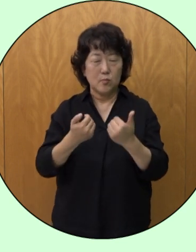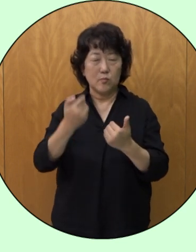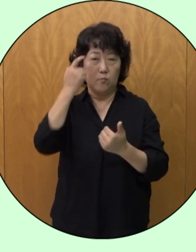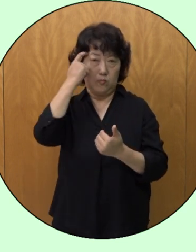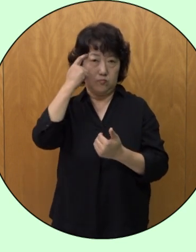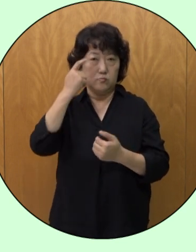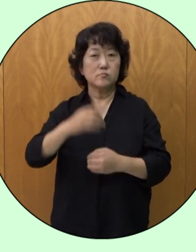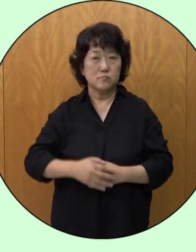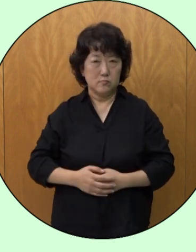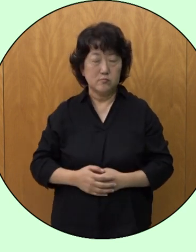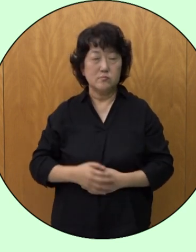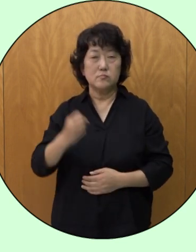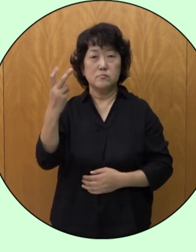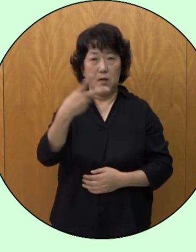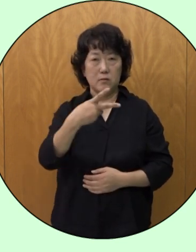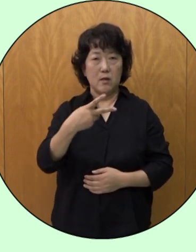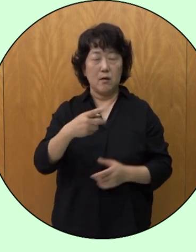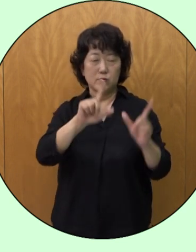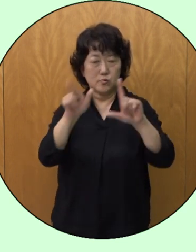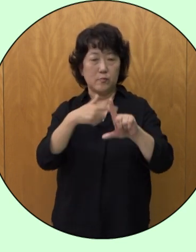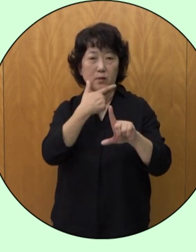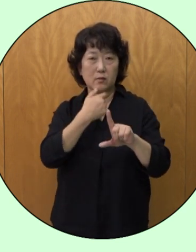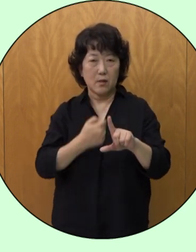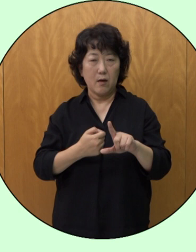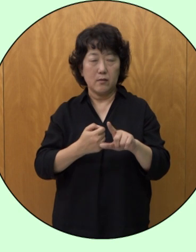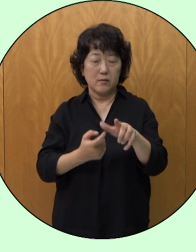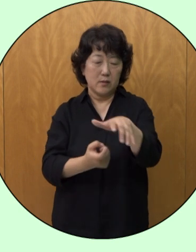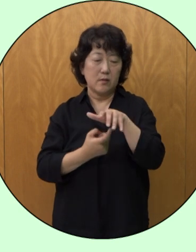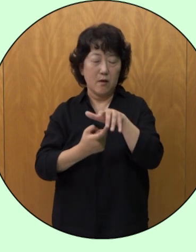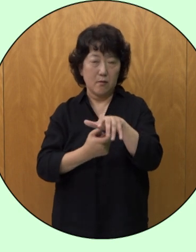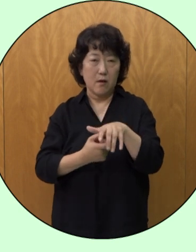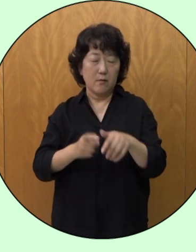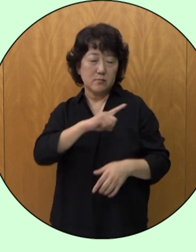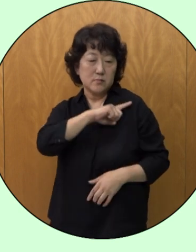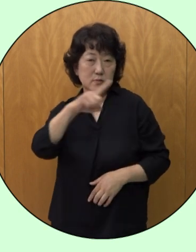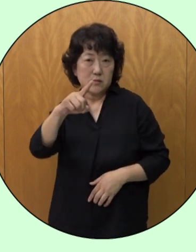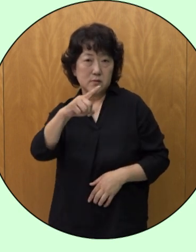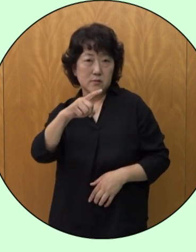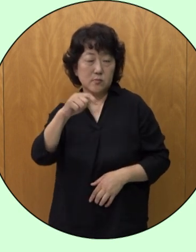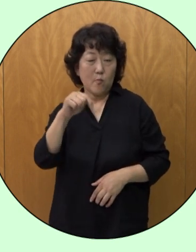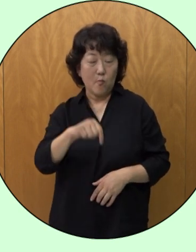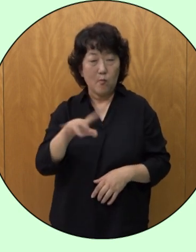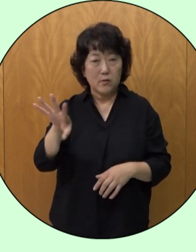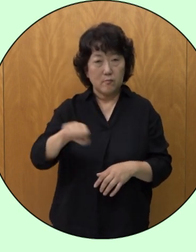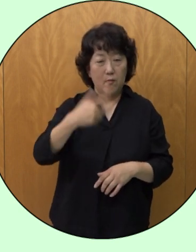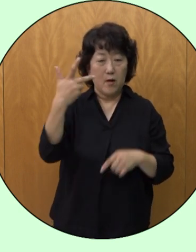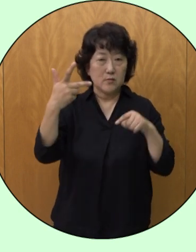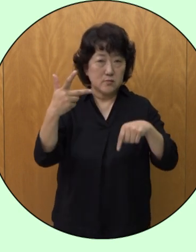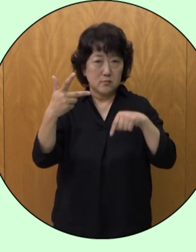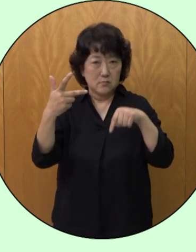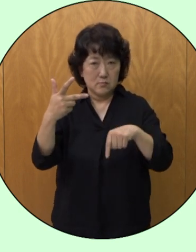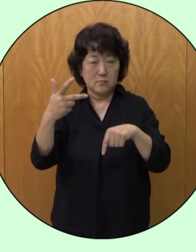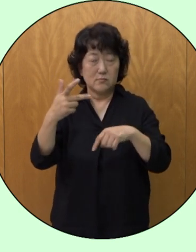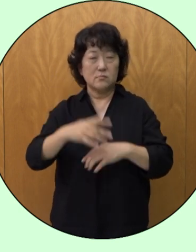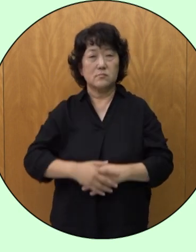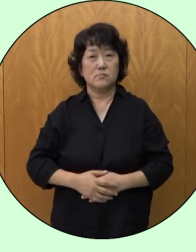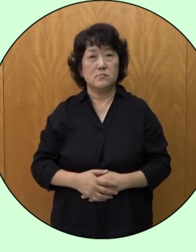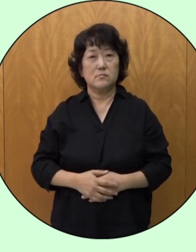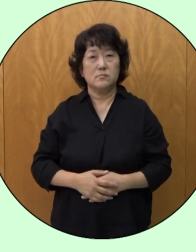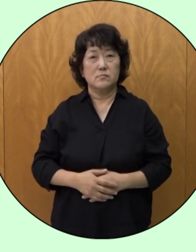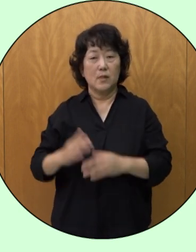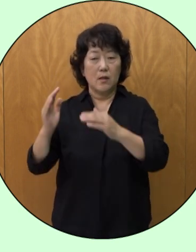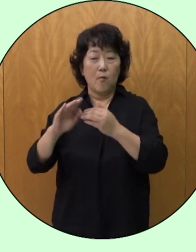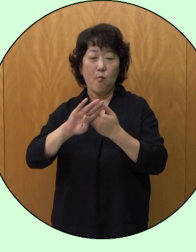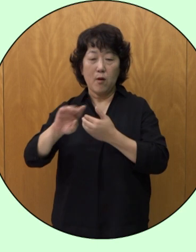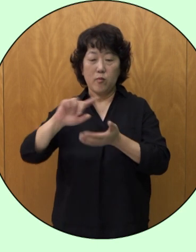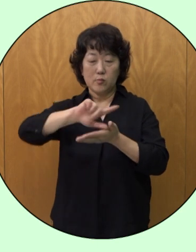。また住みたい田舎ベストランキングで第1位のご評価をいただいている本市において、移住